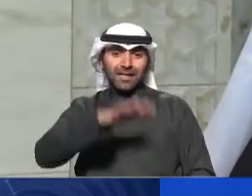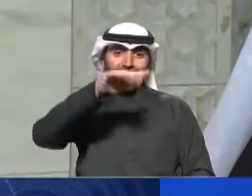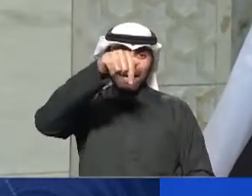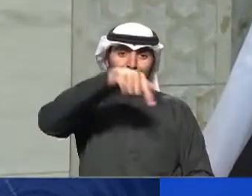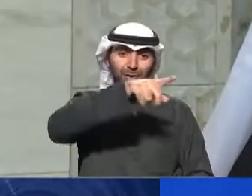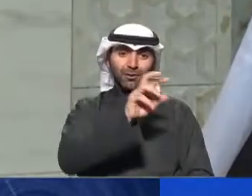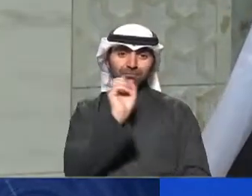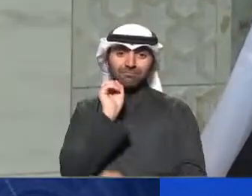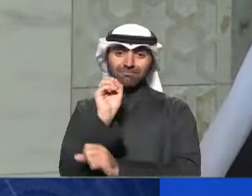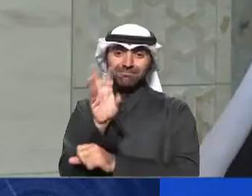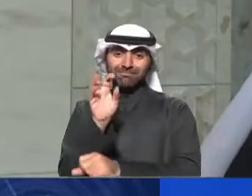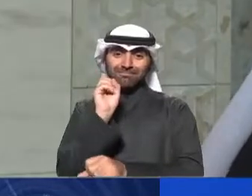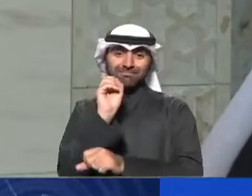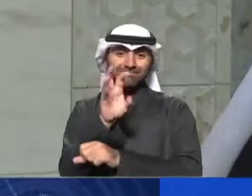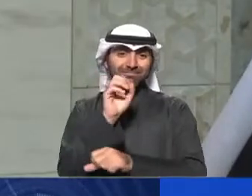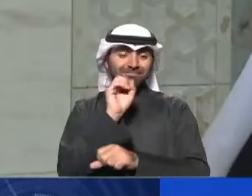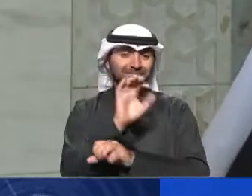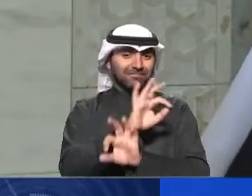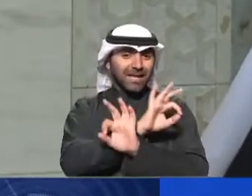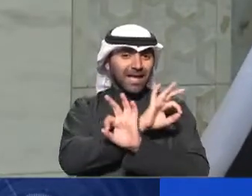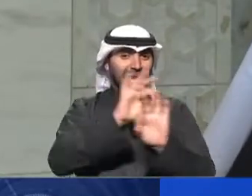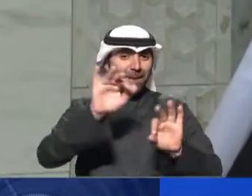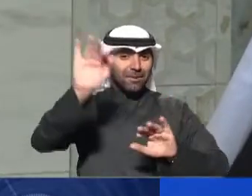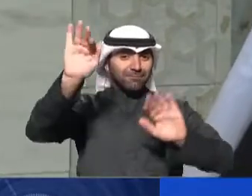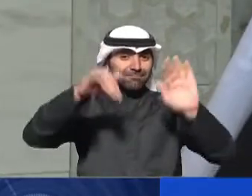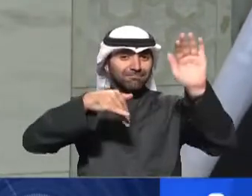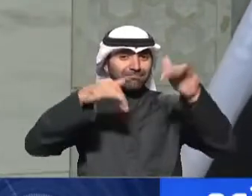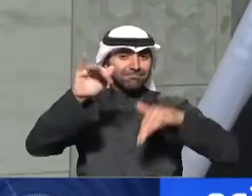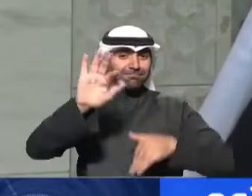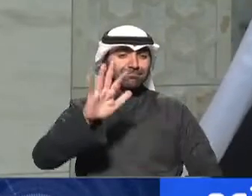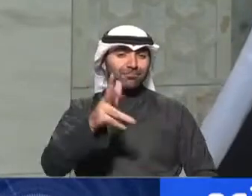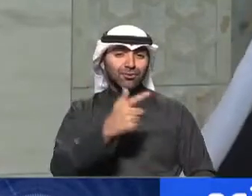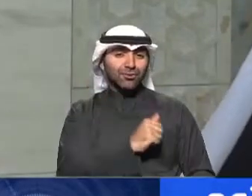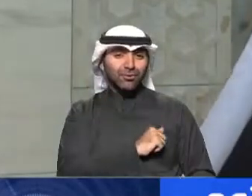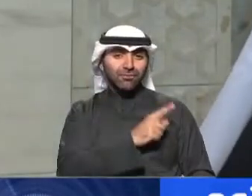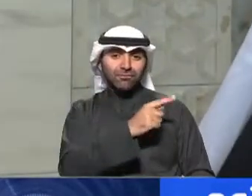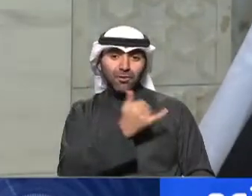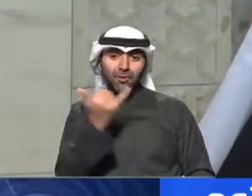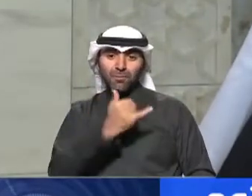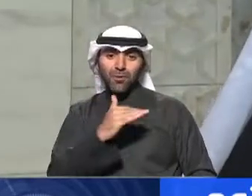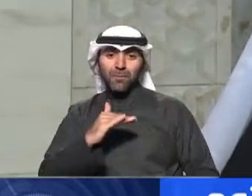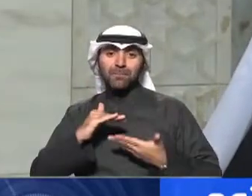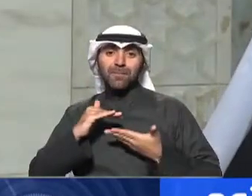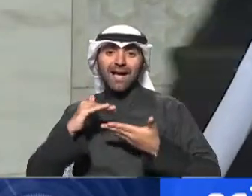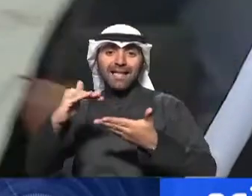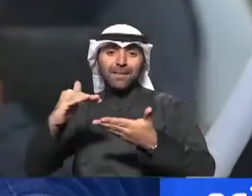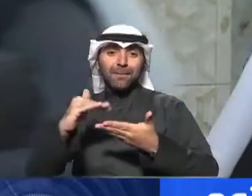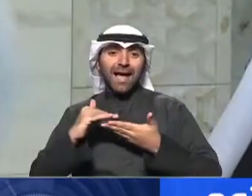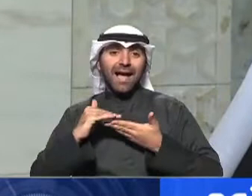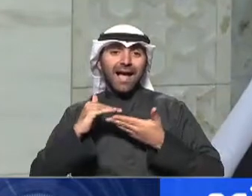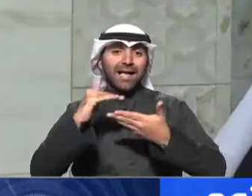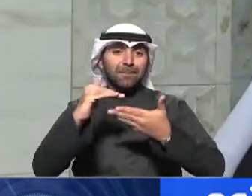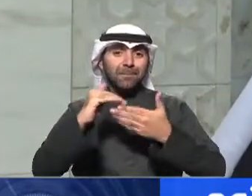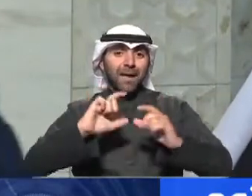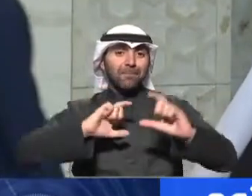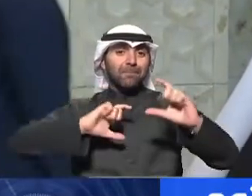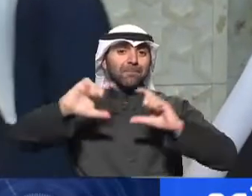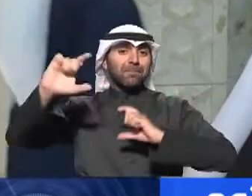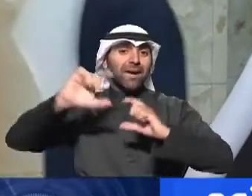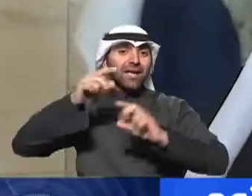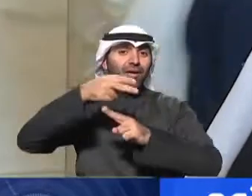جوانب خدمات البنوك. راح تركز على شنو دور البنوك في المجتمع، راح تركز على